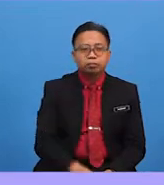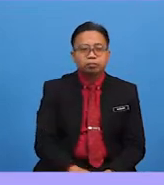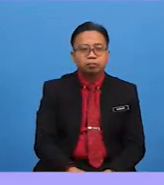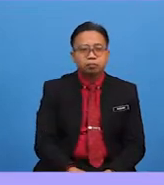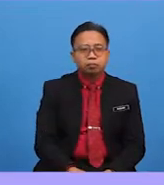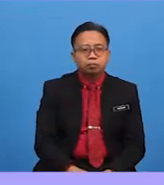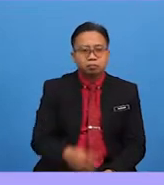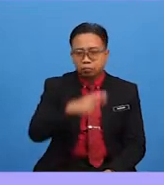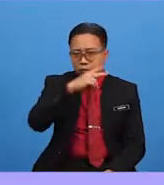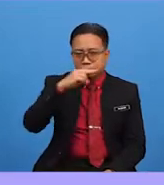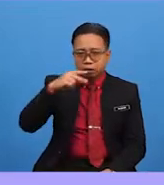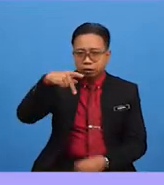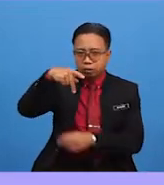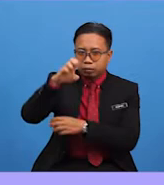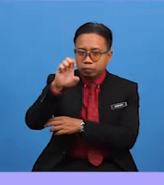Pelampung.